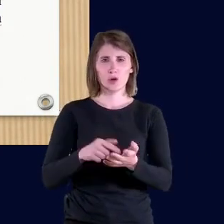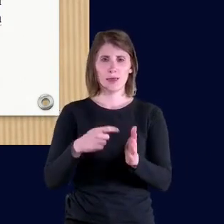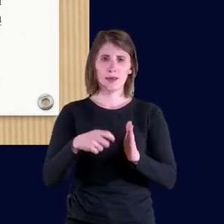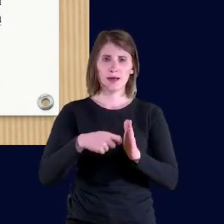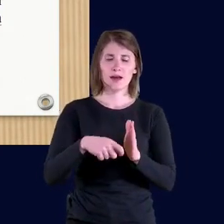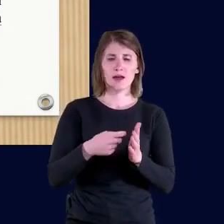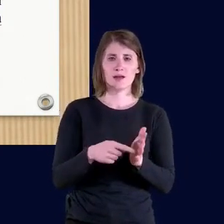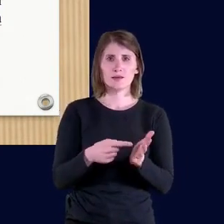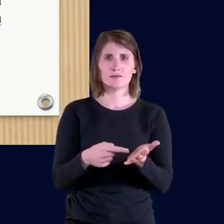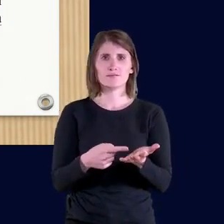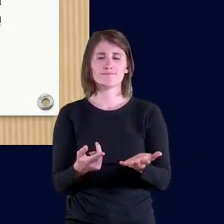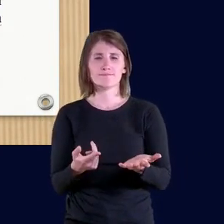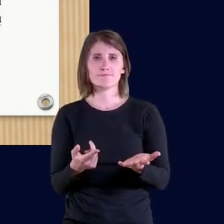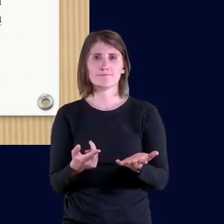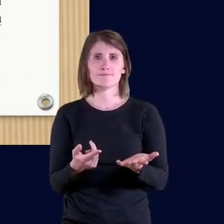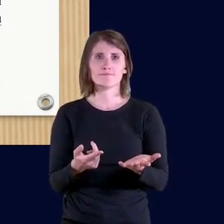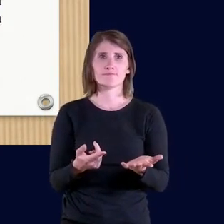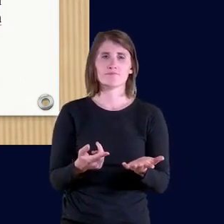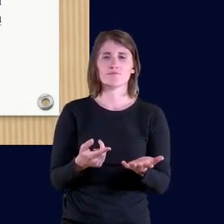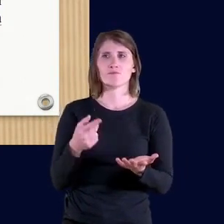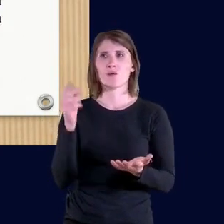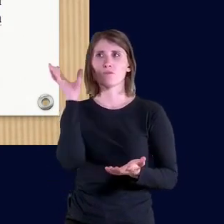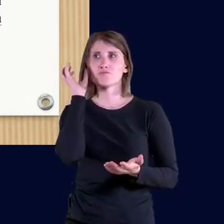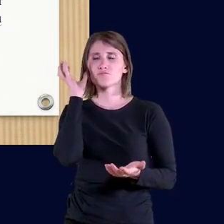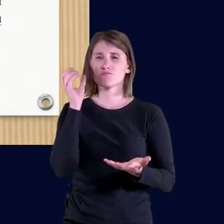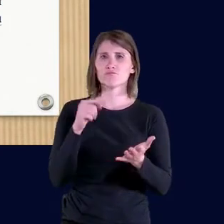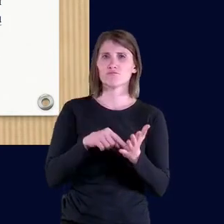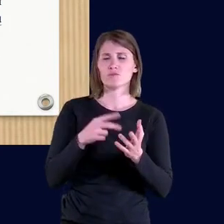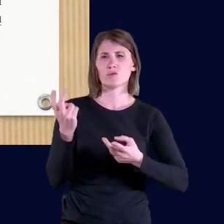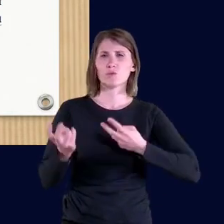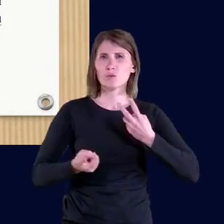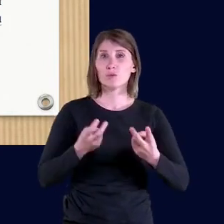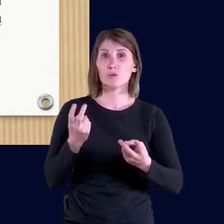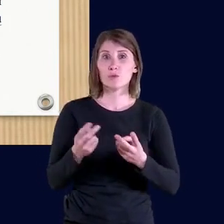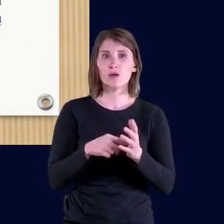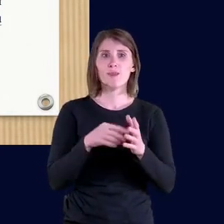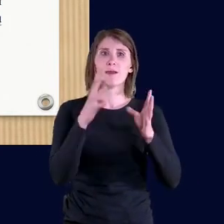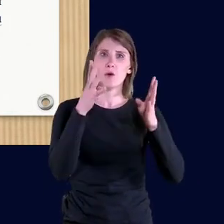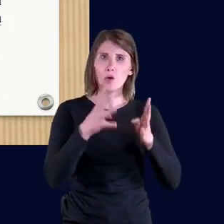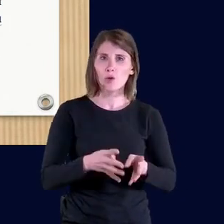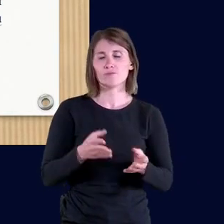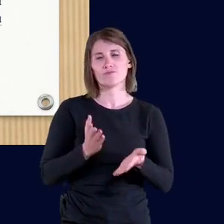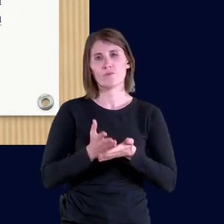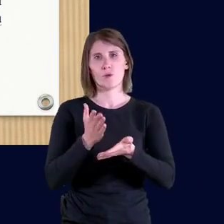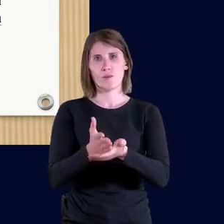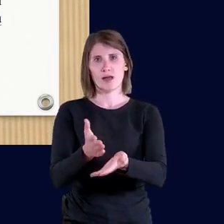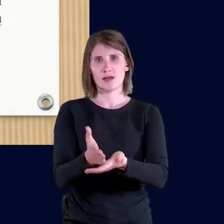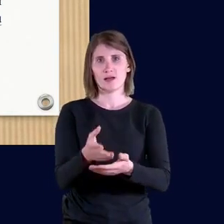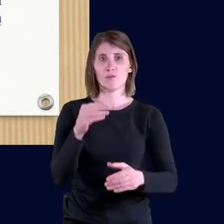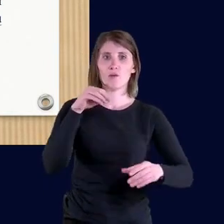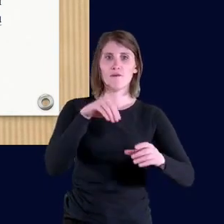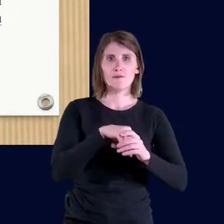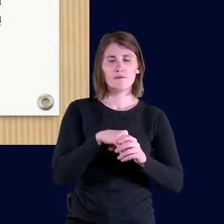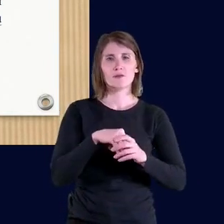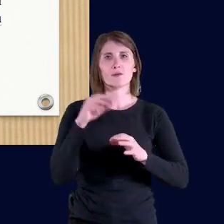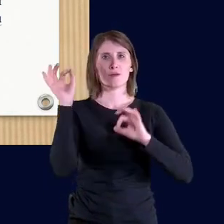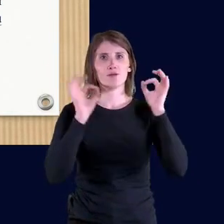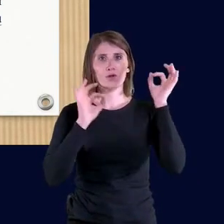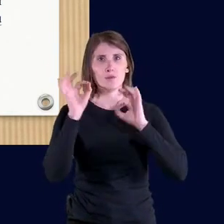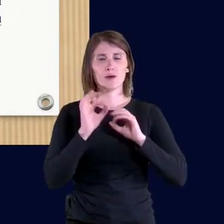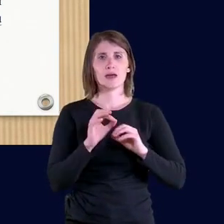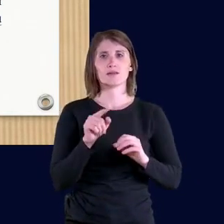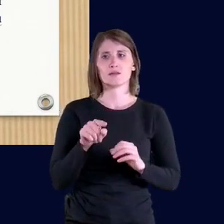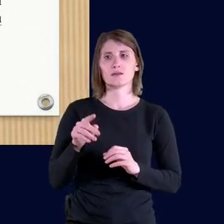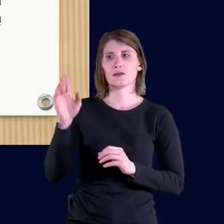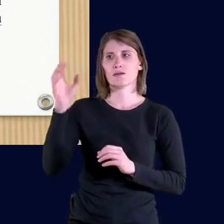nagrania albo jakiegoś filmu ten opis bardzo dużo daje ponieważ są zawarte informacje typu biogramy